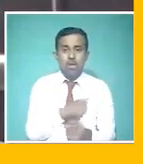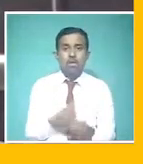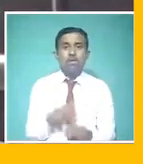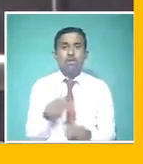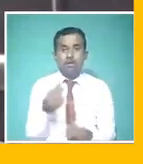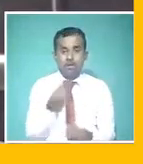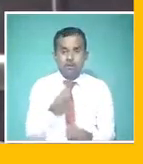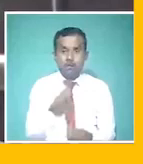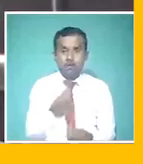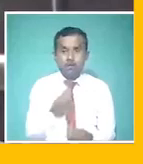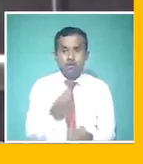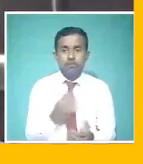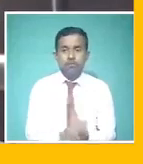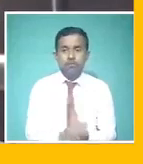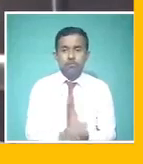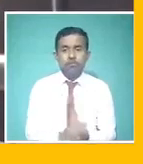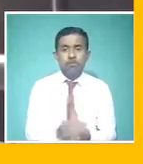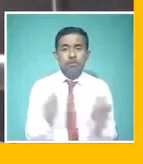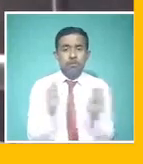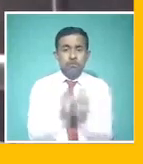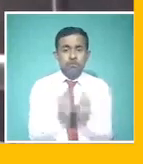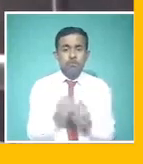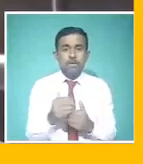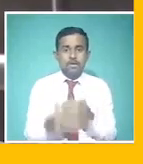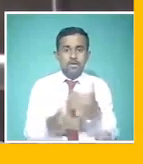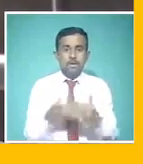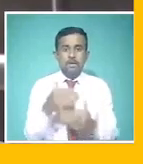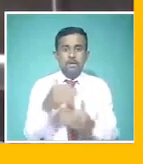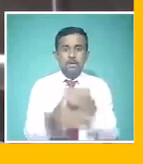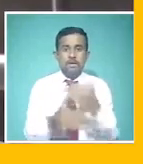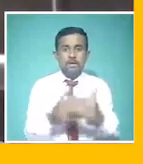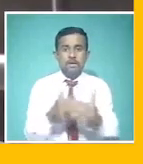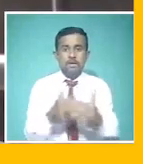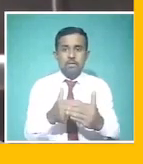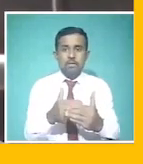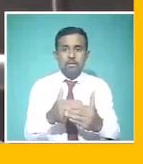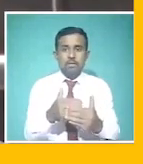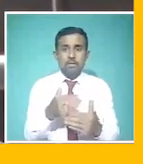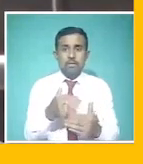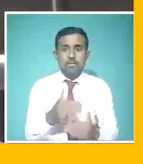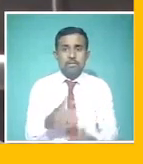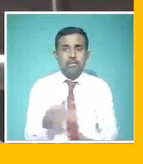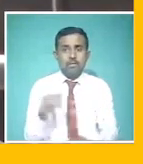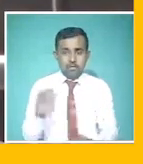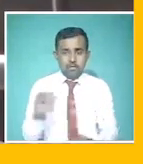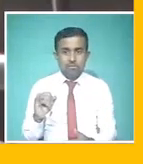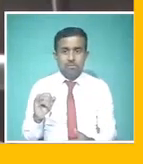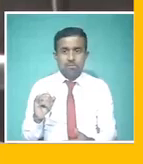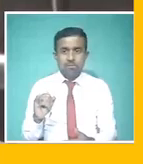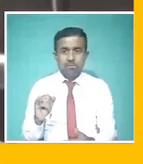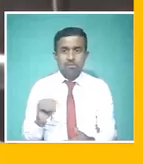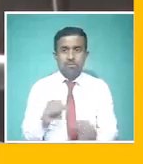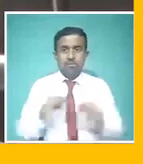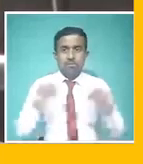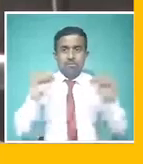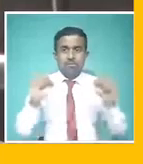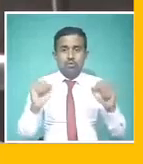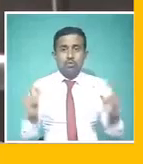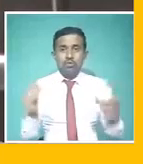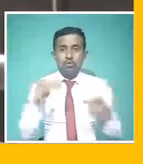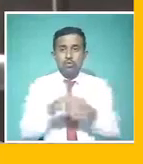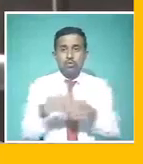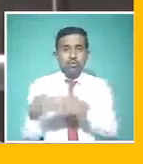හෝටලයේ. කොහොමින් කොහොම හරි මේ දෙපැත්තේ වැඩවලට සේවකයෝ යවලා ඒගොල්ලෝ නඩත්තු කරන්න ඉංජිනේරු සංස්ථාව